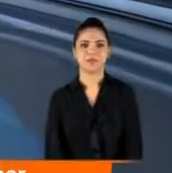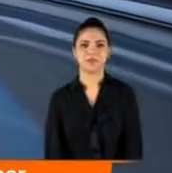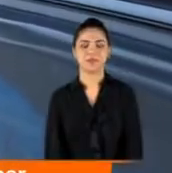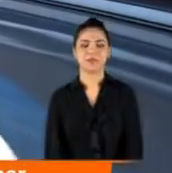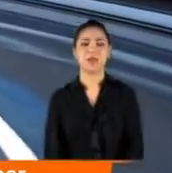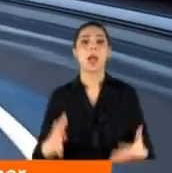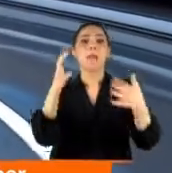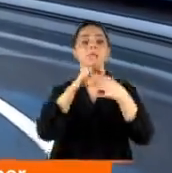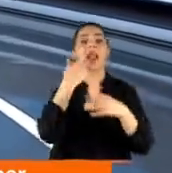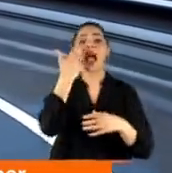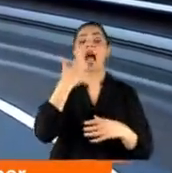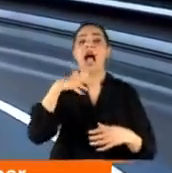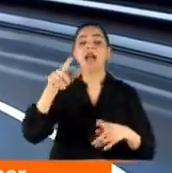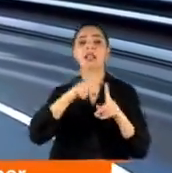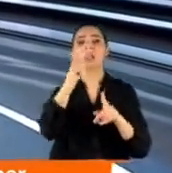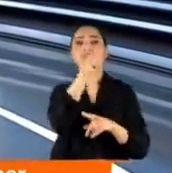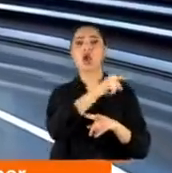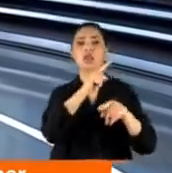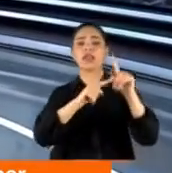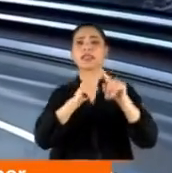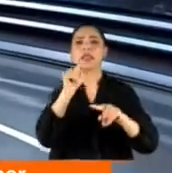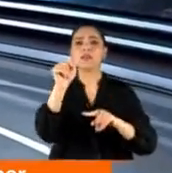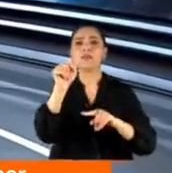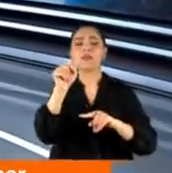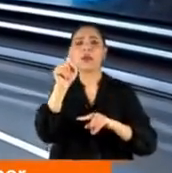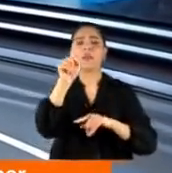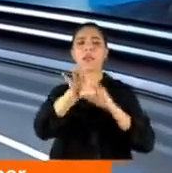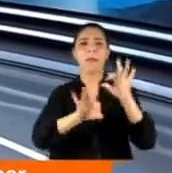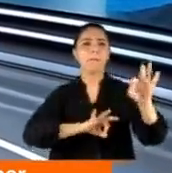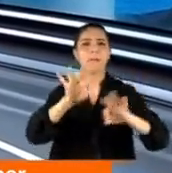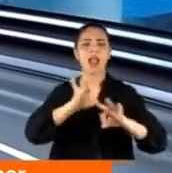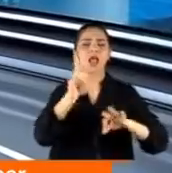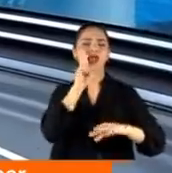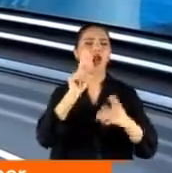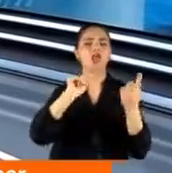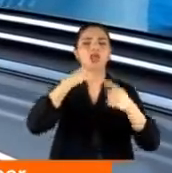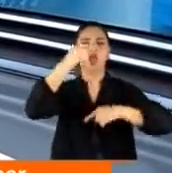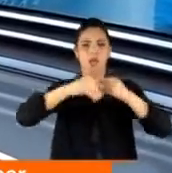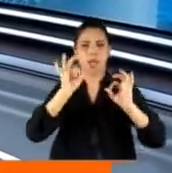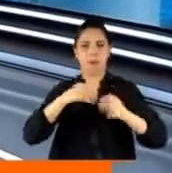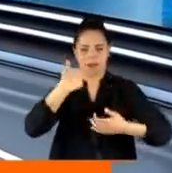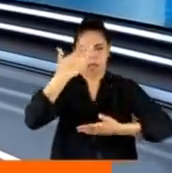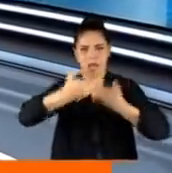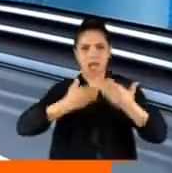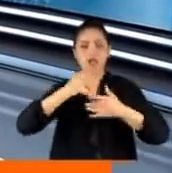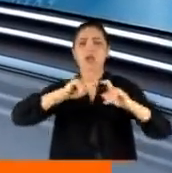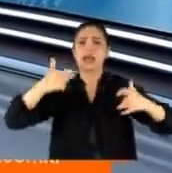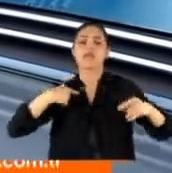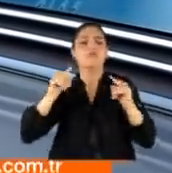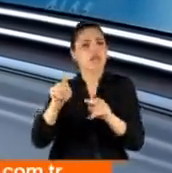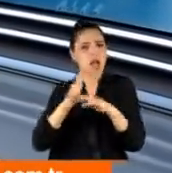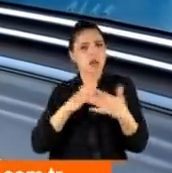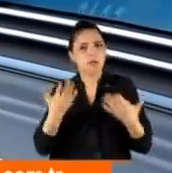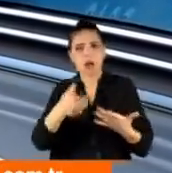Yine bağlantılı Akdeniz'in doğusundaki diplomatik satrancı son dönemde sık sık ekrana getiriyoruz. Bölgedeki tüm gelişmeleri de dikkatle takip ediyoruz